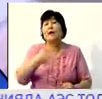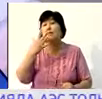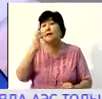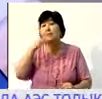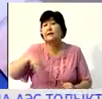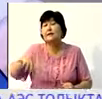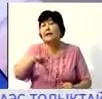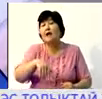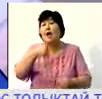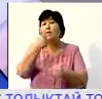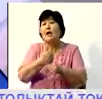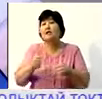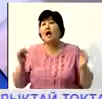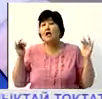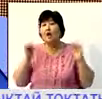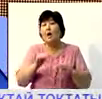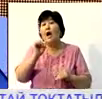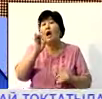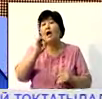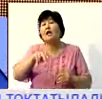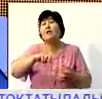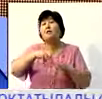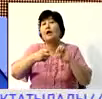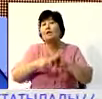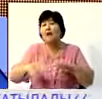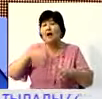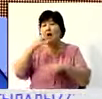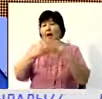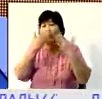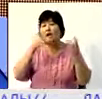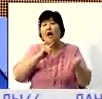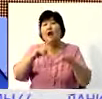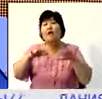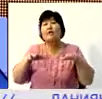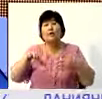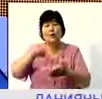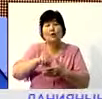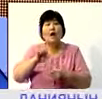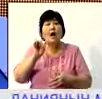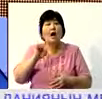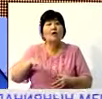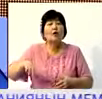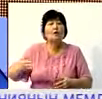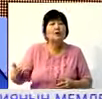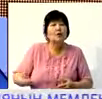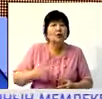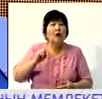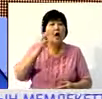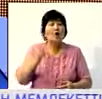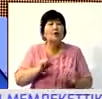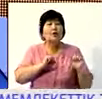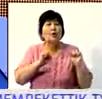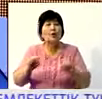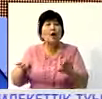елдің басшылары бас қосып, арал проблемасы туралы халықаралық конференция өткізілді. Арал өңірі тұрғындарының әлеуметтік қорғау